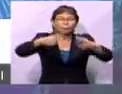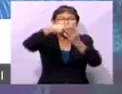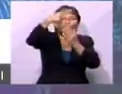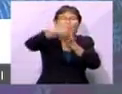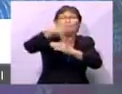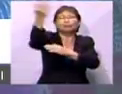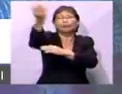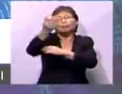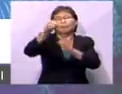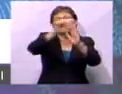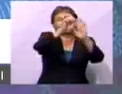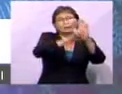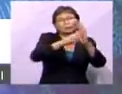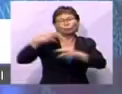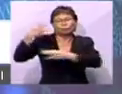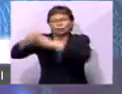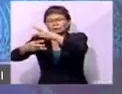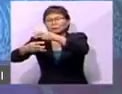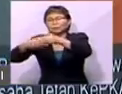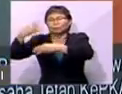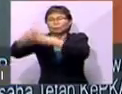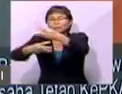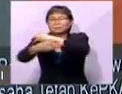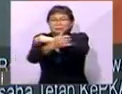Program Taklimat Enakmen Warisan Negeri